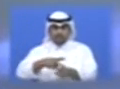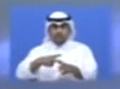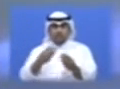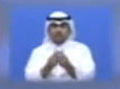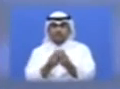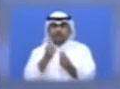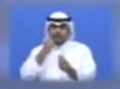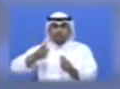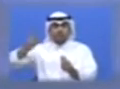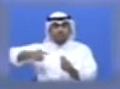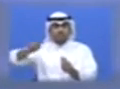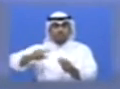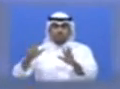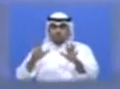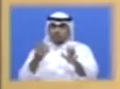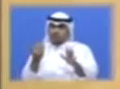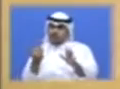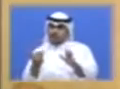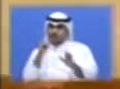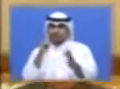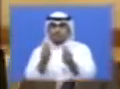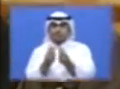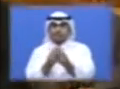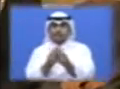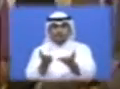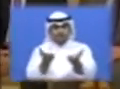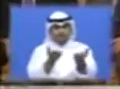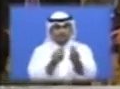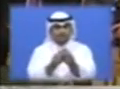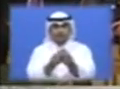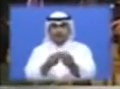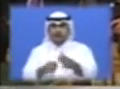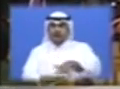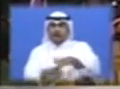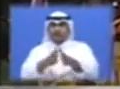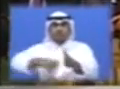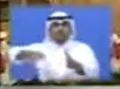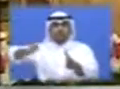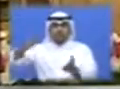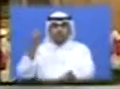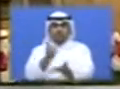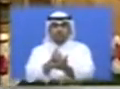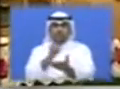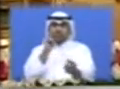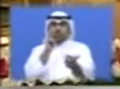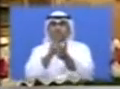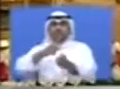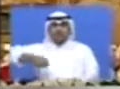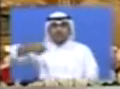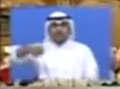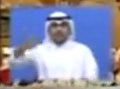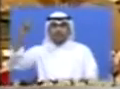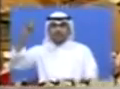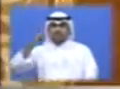تستغرق عدة أيام. وكان في استقباله رئيس مجلس الأمة مرزوق علي الغانم ورئيس بعثة الشرف المرافقة مراقب المجلس